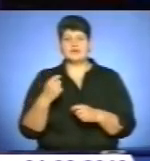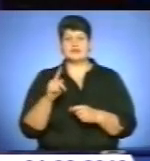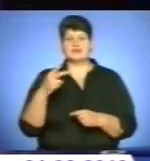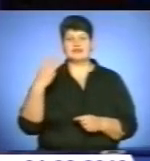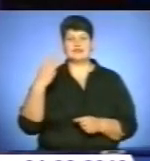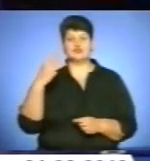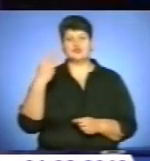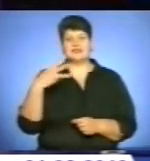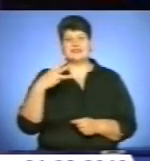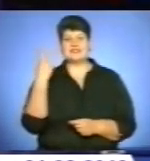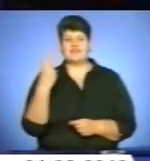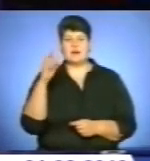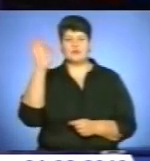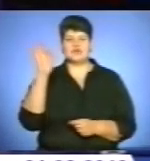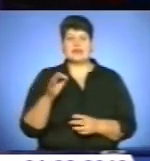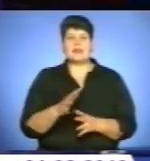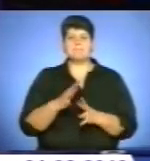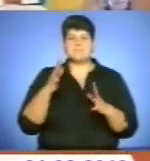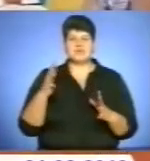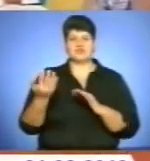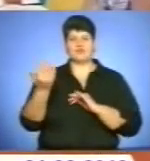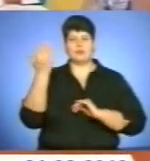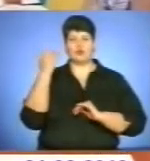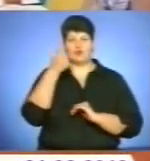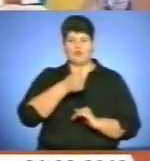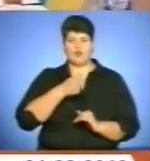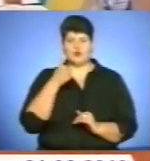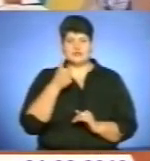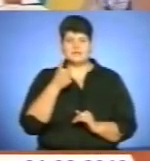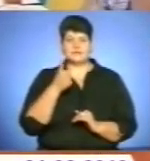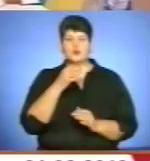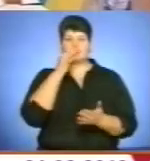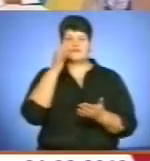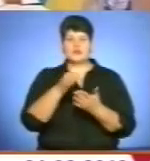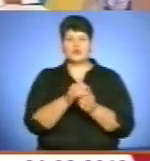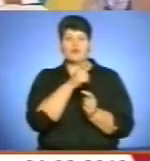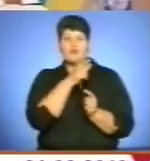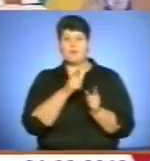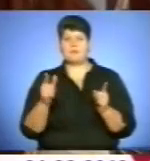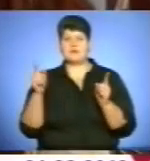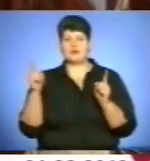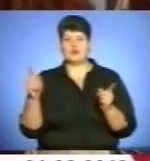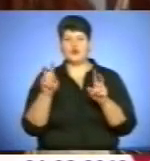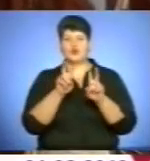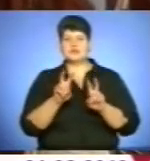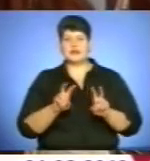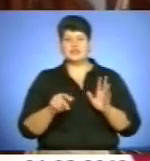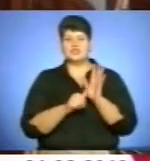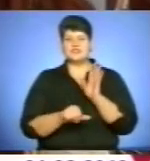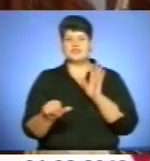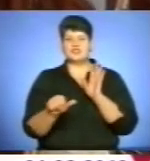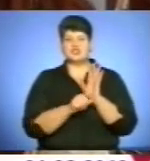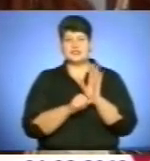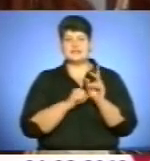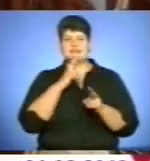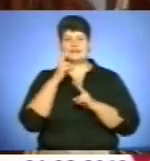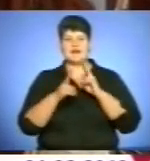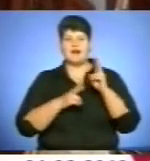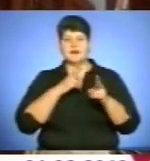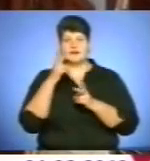32% більше попереднього року. У звітному періоді відділення розглянуло 66 скарг і звернень